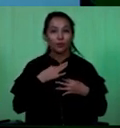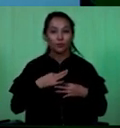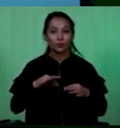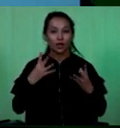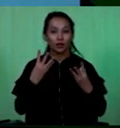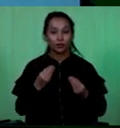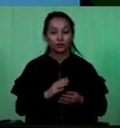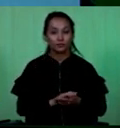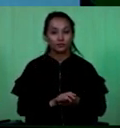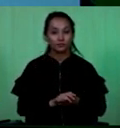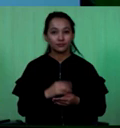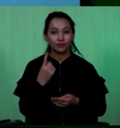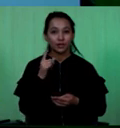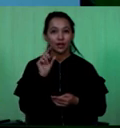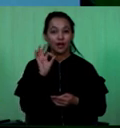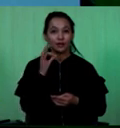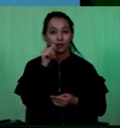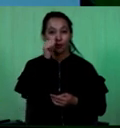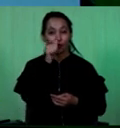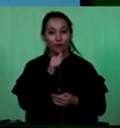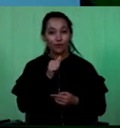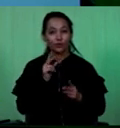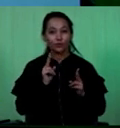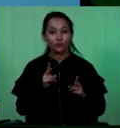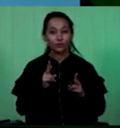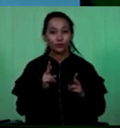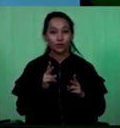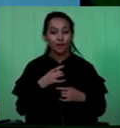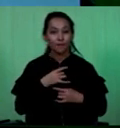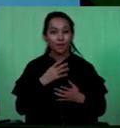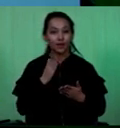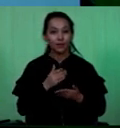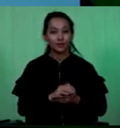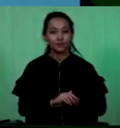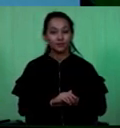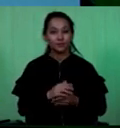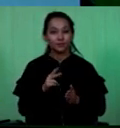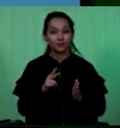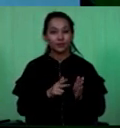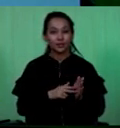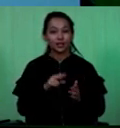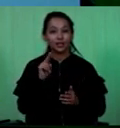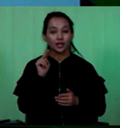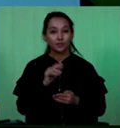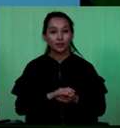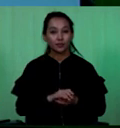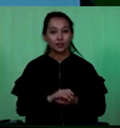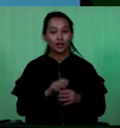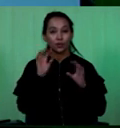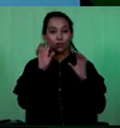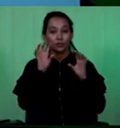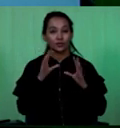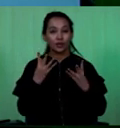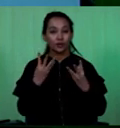mustaqillik kuni. 1-oktyabr ustoz va murabbiylar kuni. 8-dekabr konstitutsiya